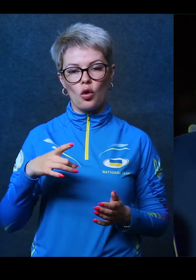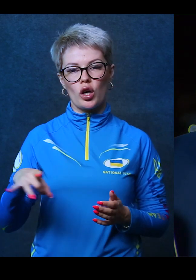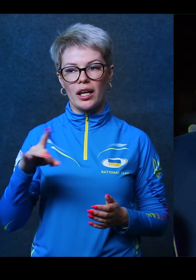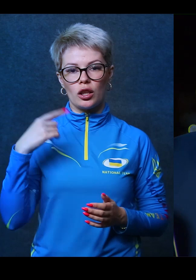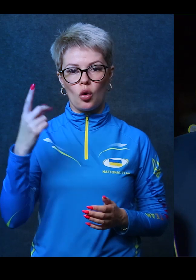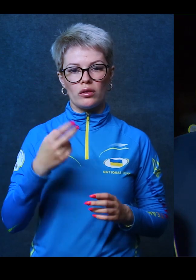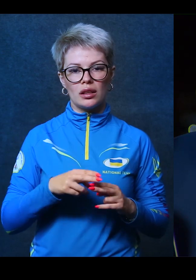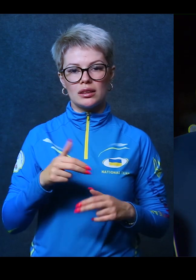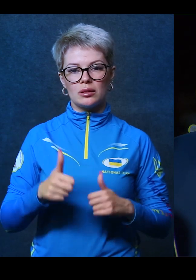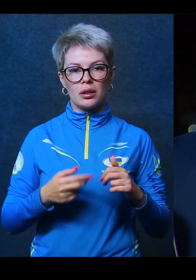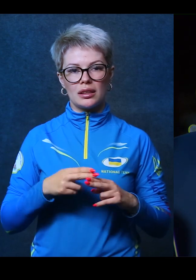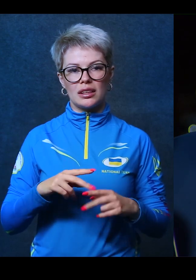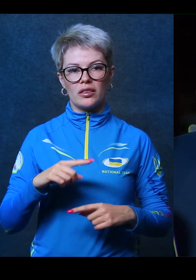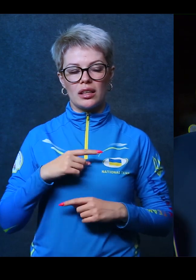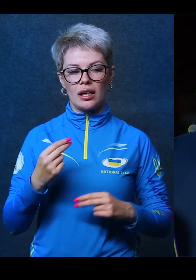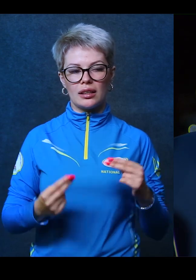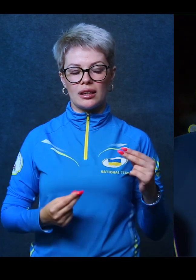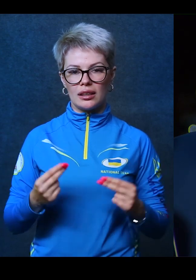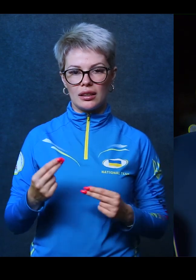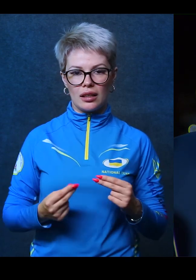цих змаганнях, на цих фінальних іграх